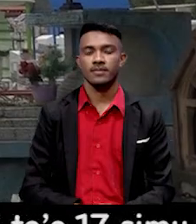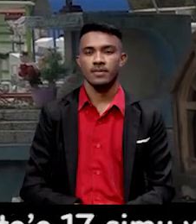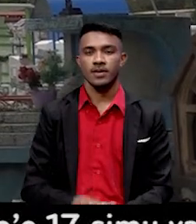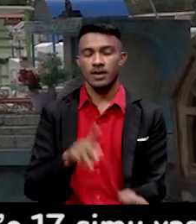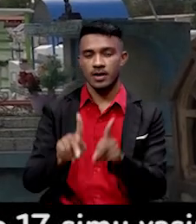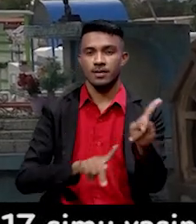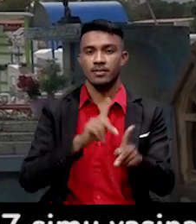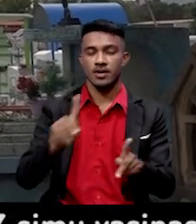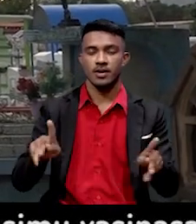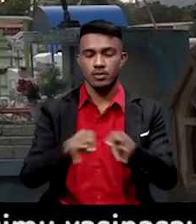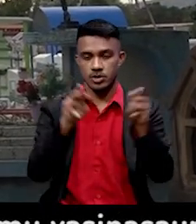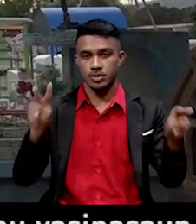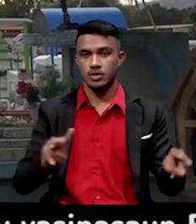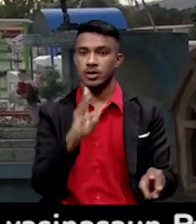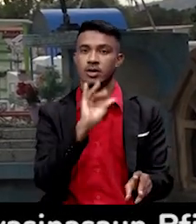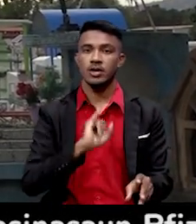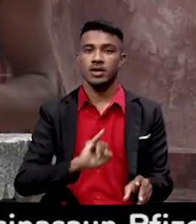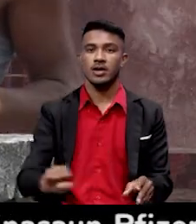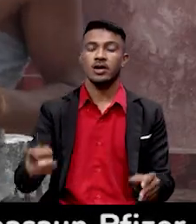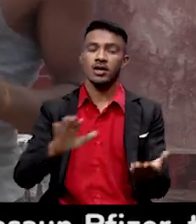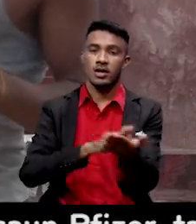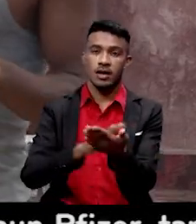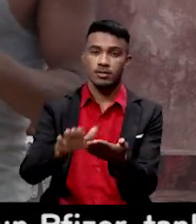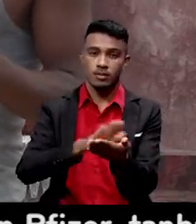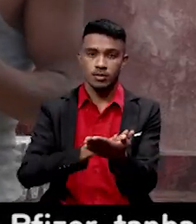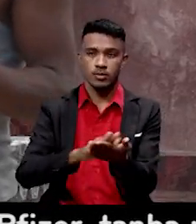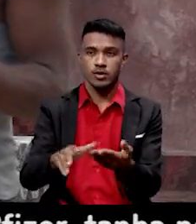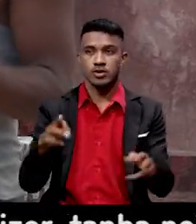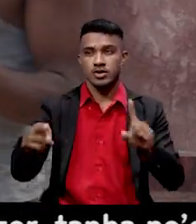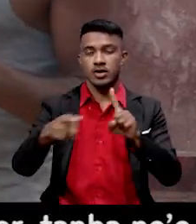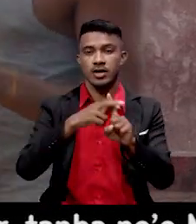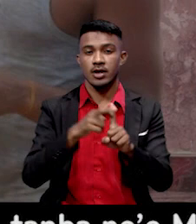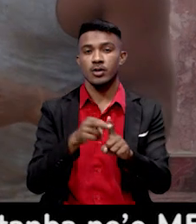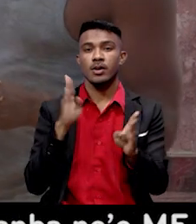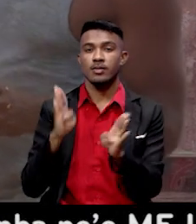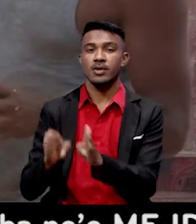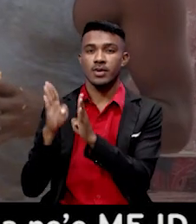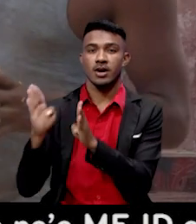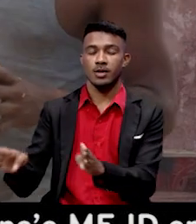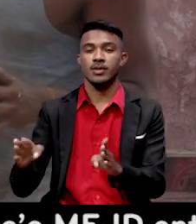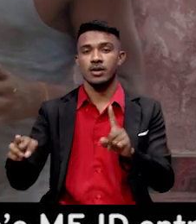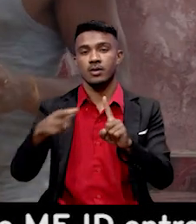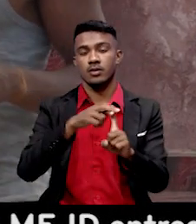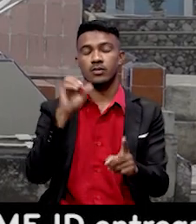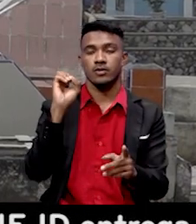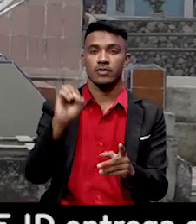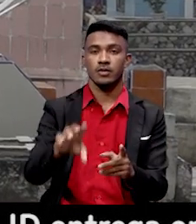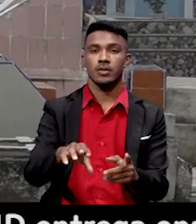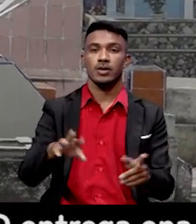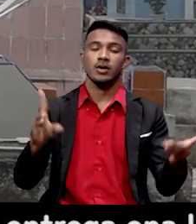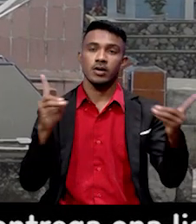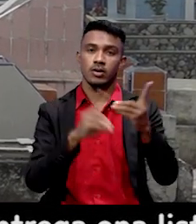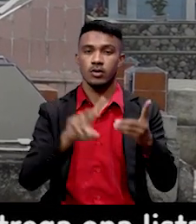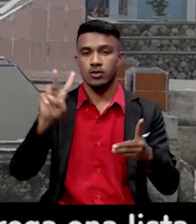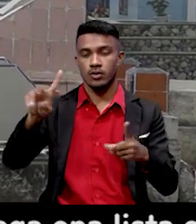Comunidade e a capital dele, a rua Mos Matebian Sirnerate, onde prepara Balorum Matebian, nebese mono e a lorong rua Fulan Novembro. Tuiro serasão